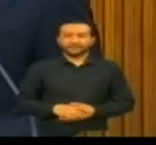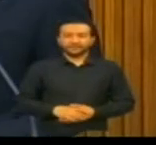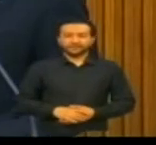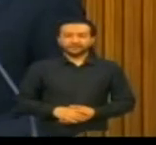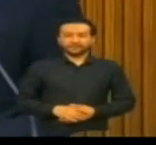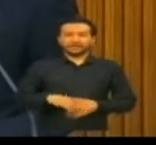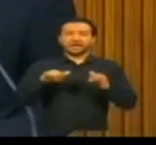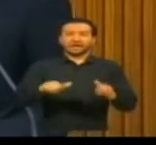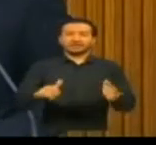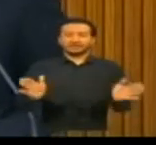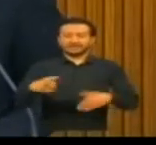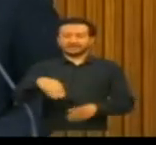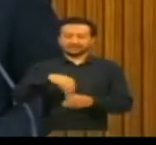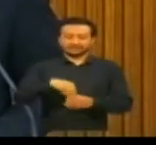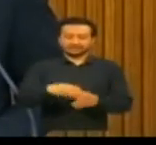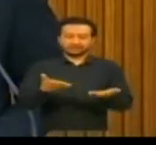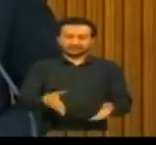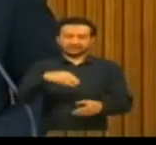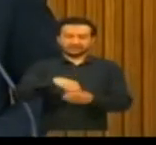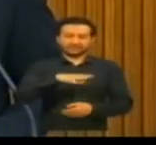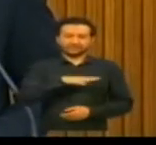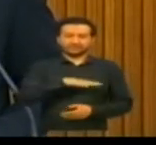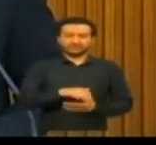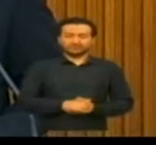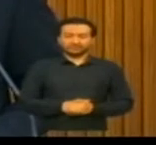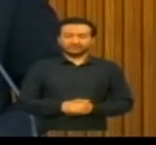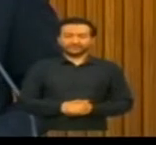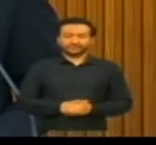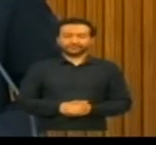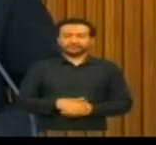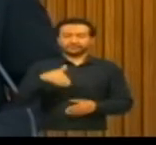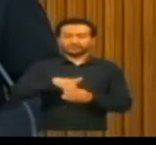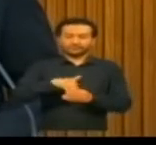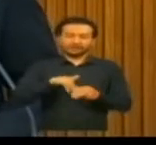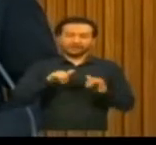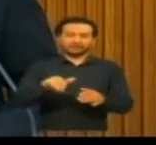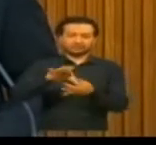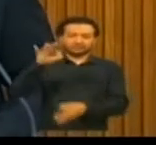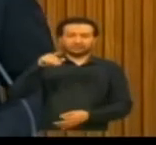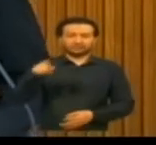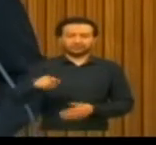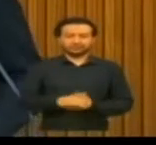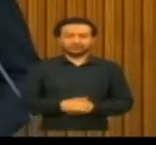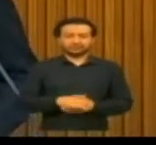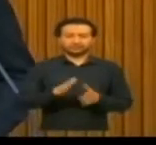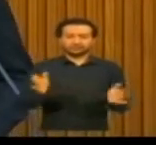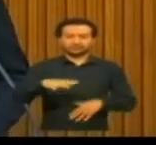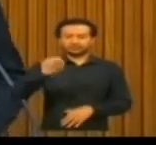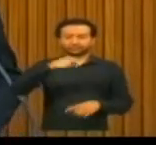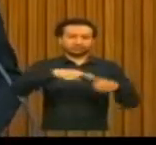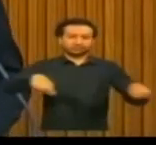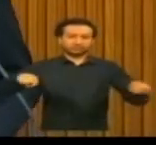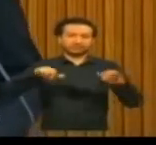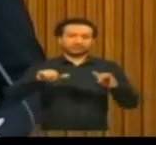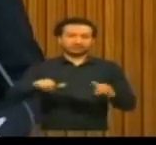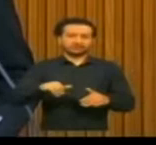Aynı sandıkta, sandık burada duruyor, aynı sandık. Seçmen aynı seçmen. Sandık kurulu aynı sandık kurulu.